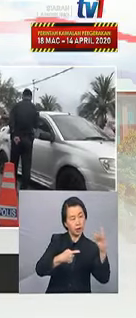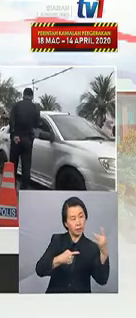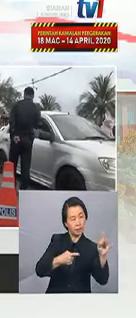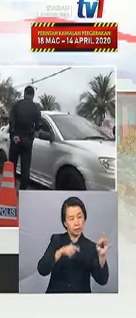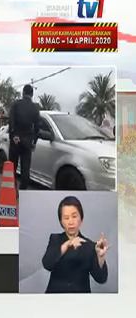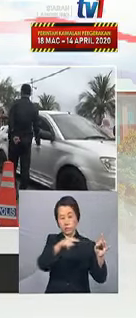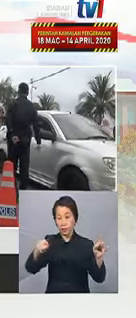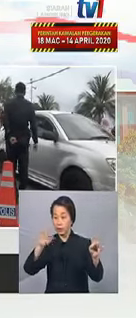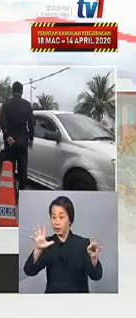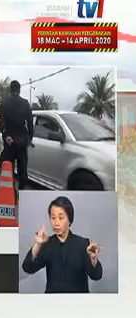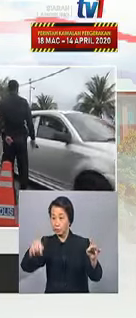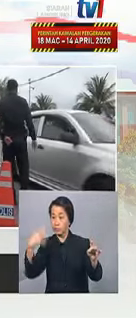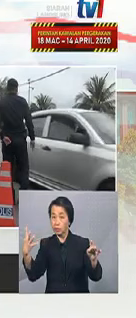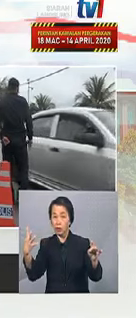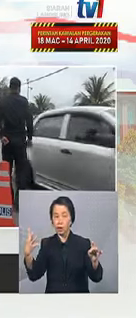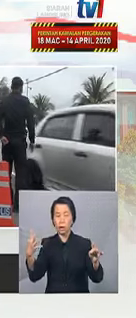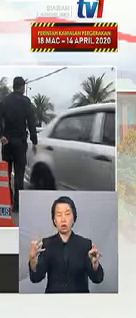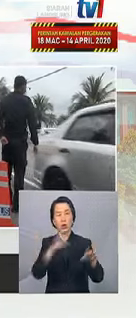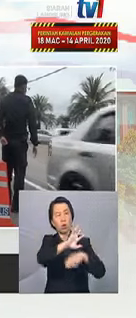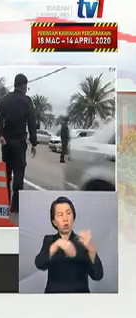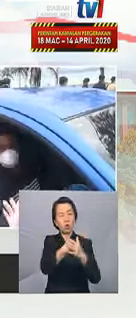5 April adalah sebanyak